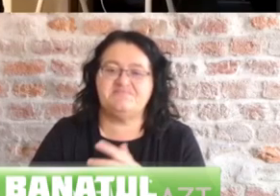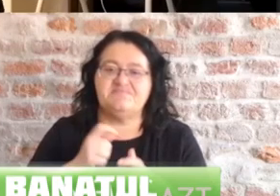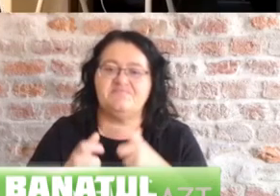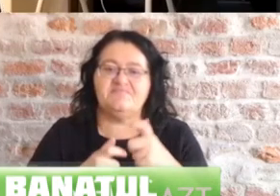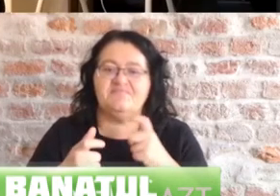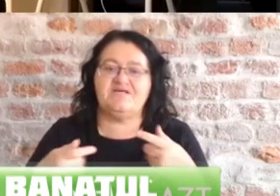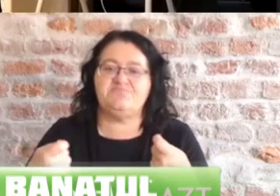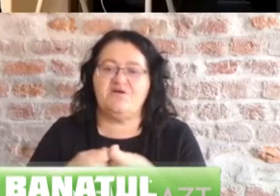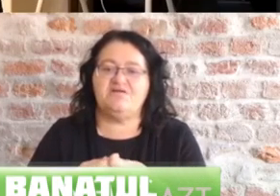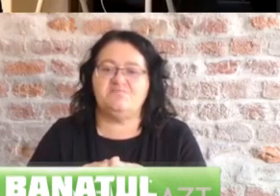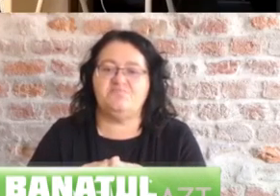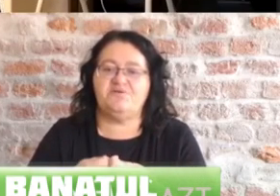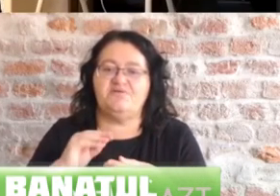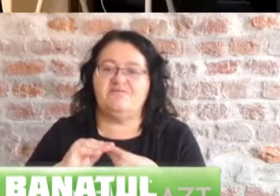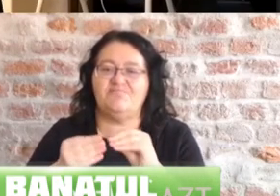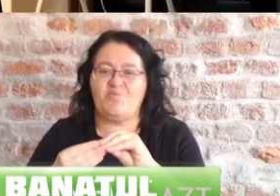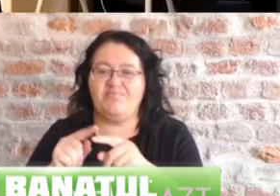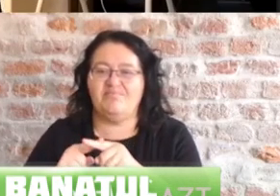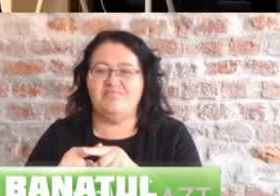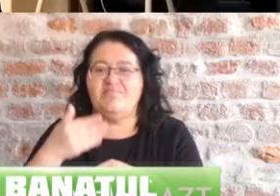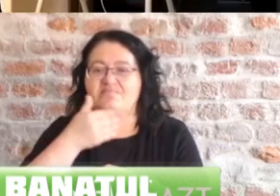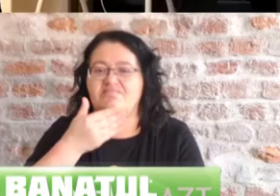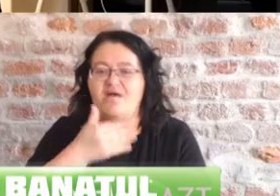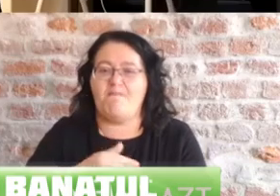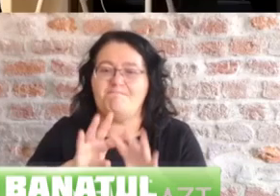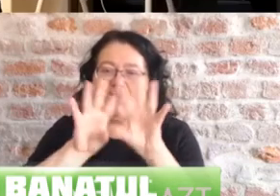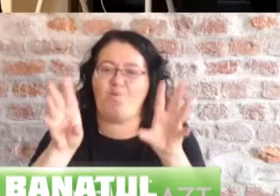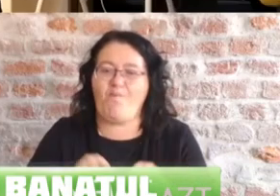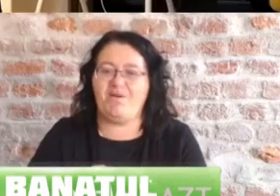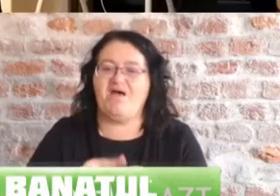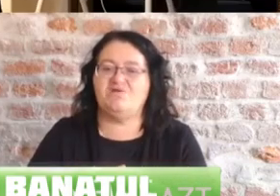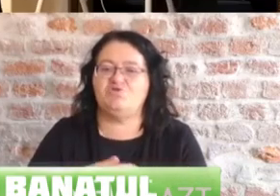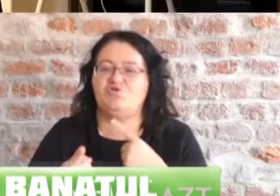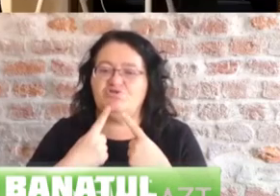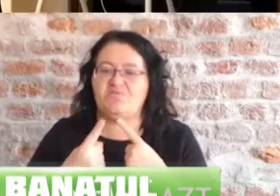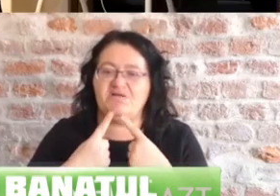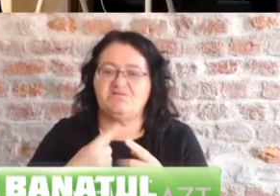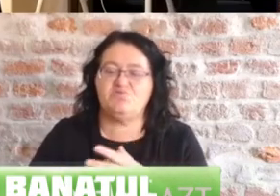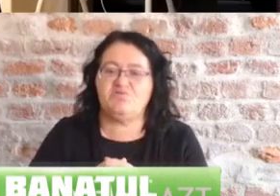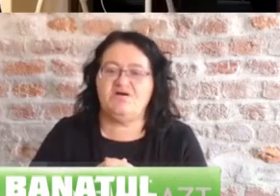Referitor de o echipă complexă și de temă complexă și ce s-a mai discutat,